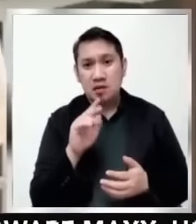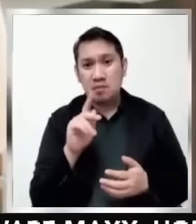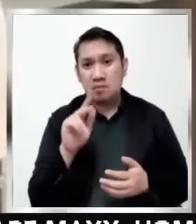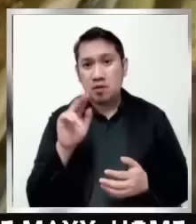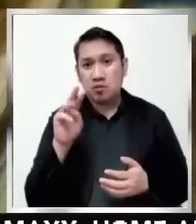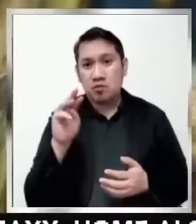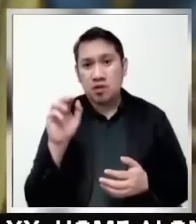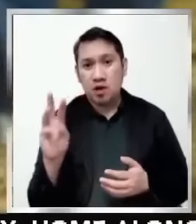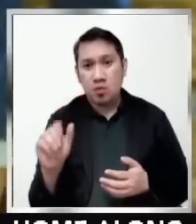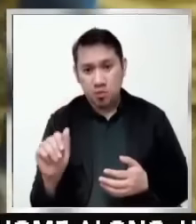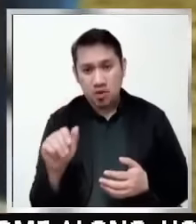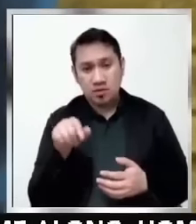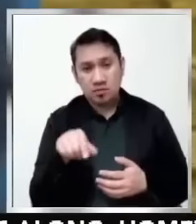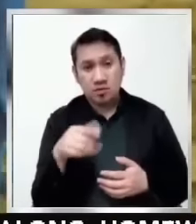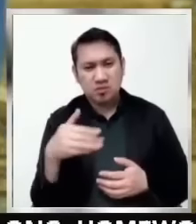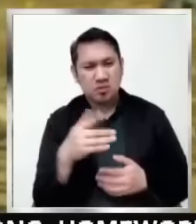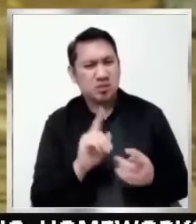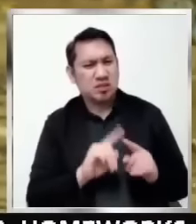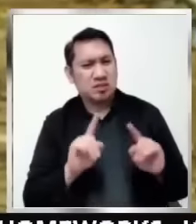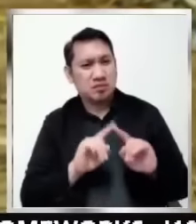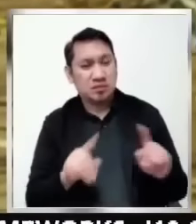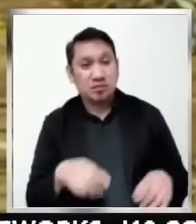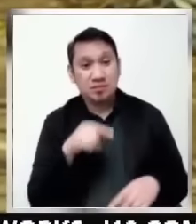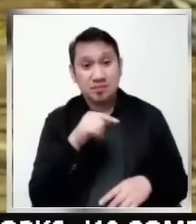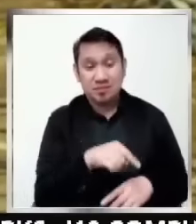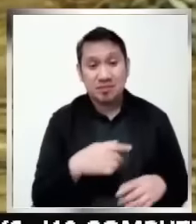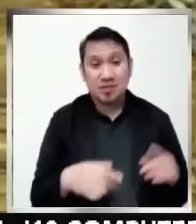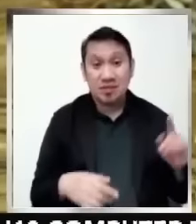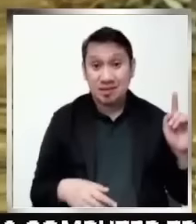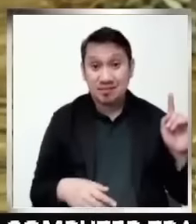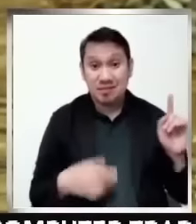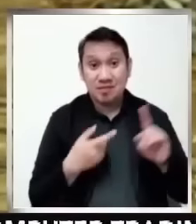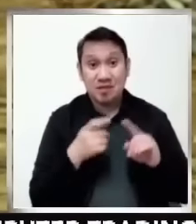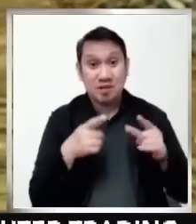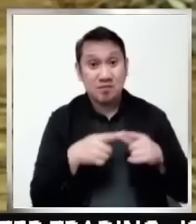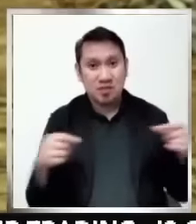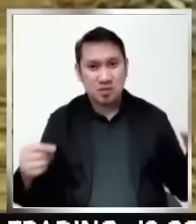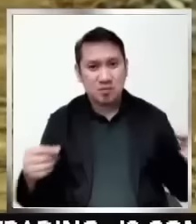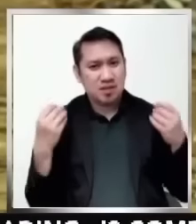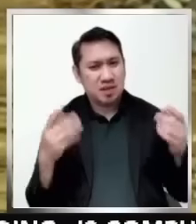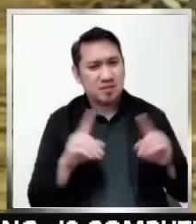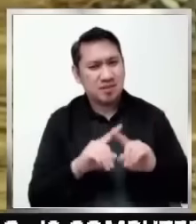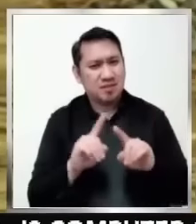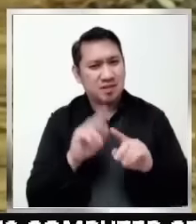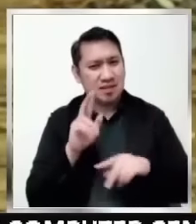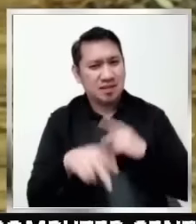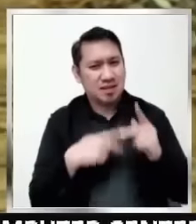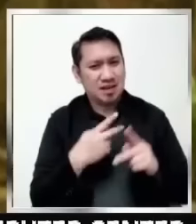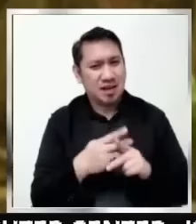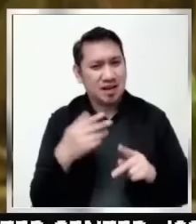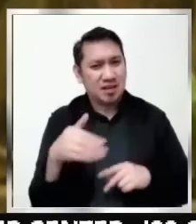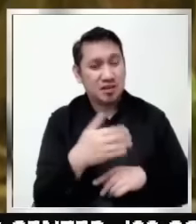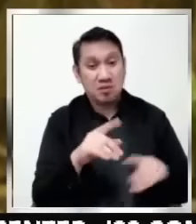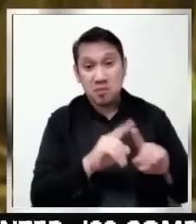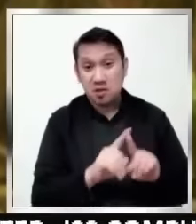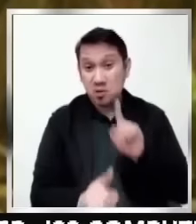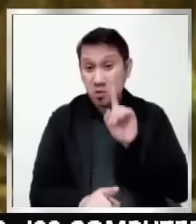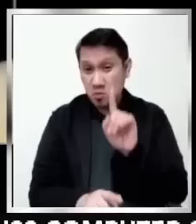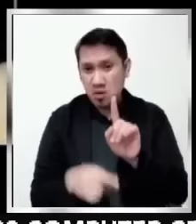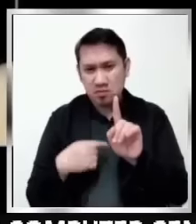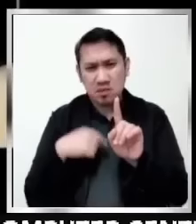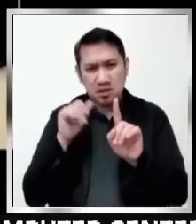Kim, ano na? Ito yung mga alaga kong koi fish na galing sa Japan. Napakarami mga uri ng isda. Ngunit may isang species ng isda na natagpuan